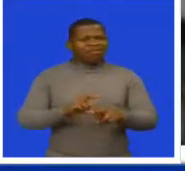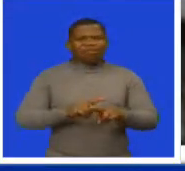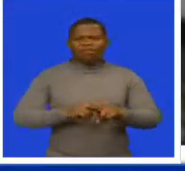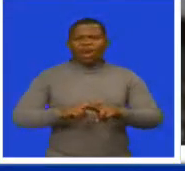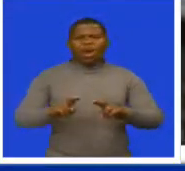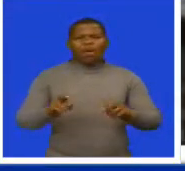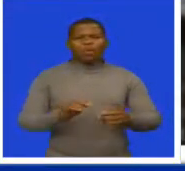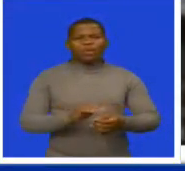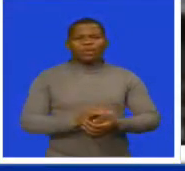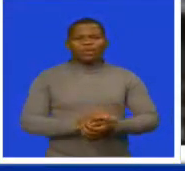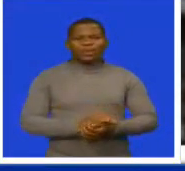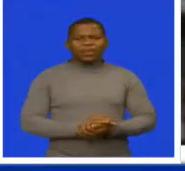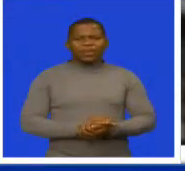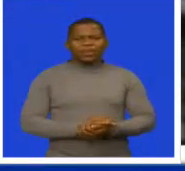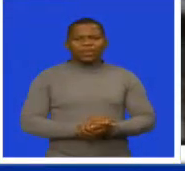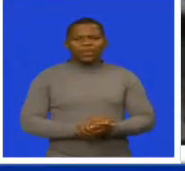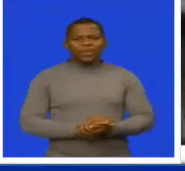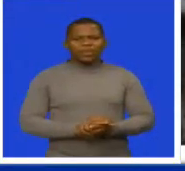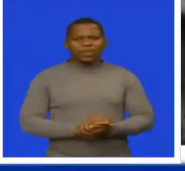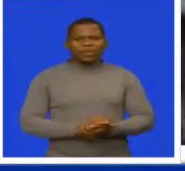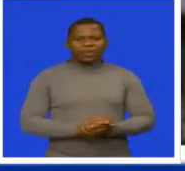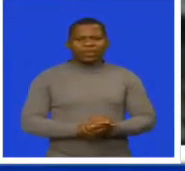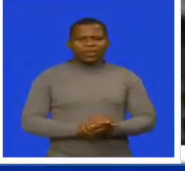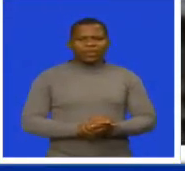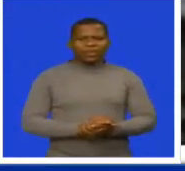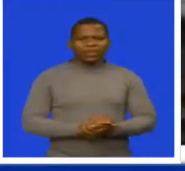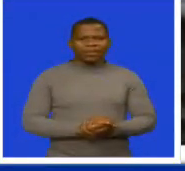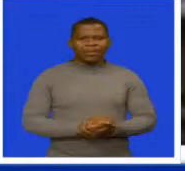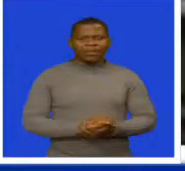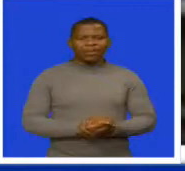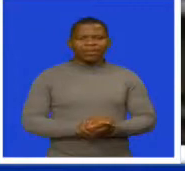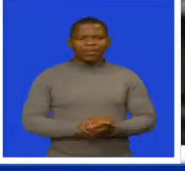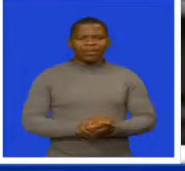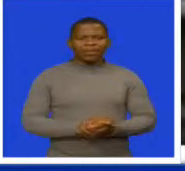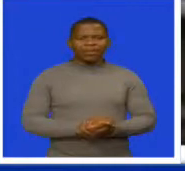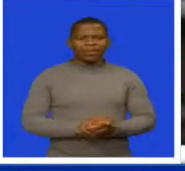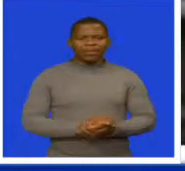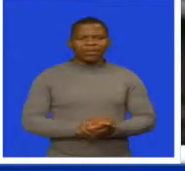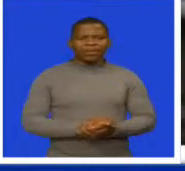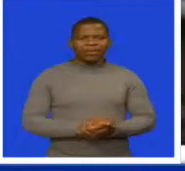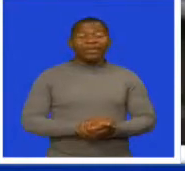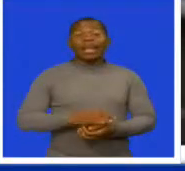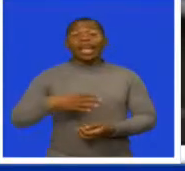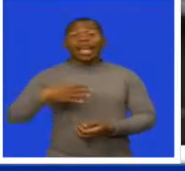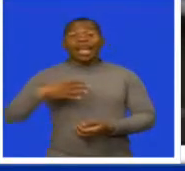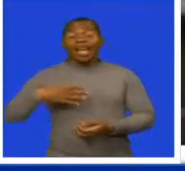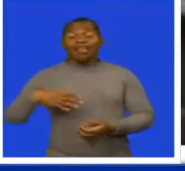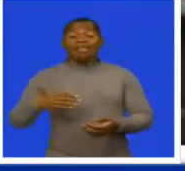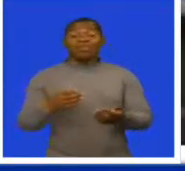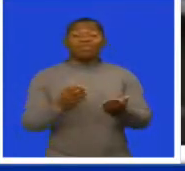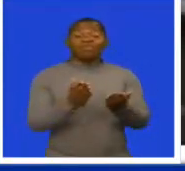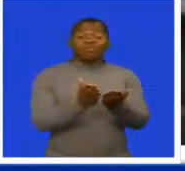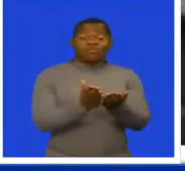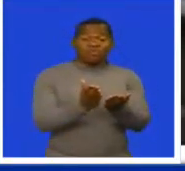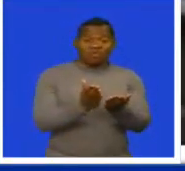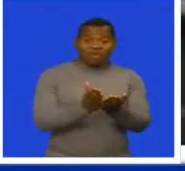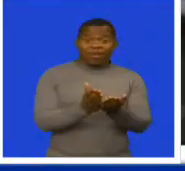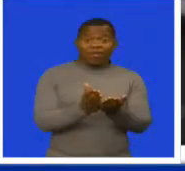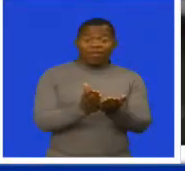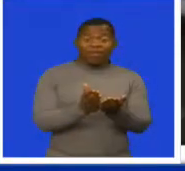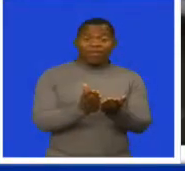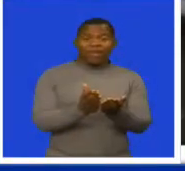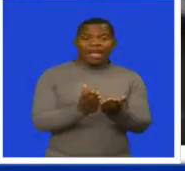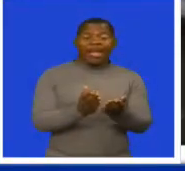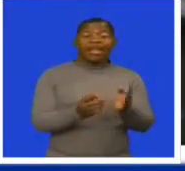kungakadzingeki ukuthi kumbe kube khona lokungetwako ngoba letinye especially letingale ngakuma border lines